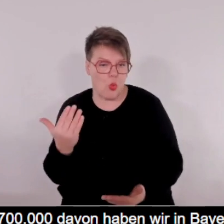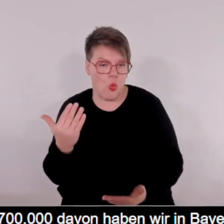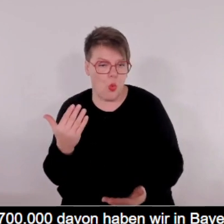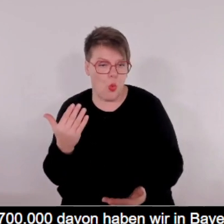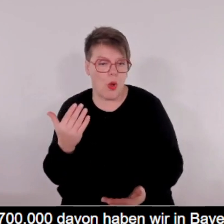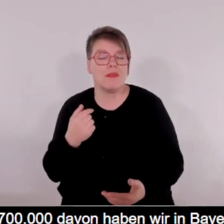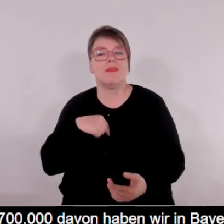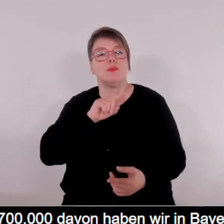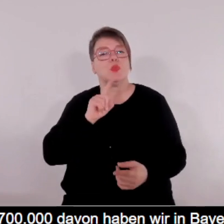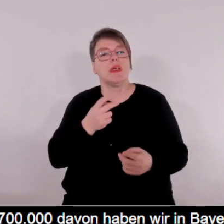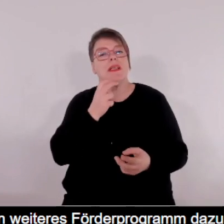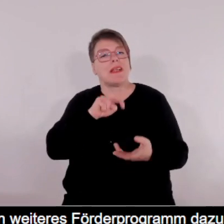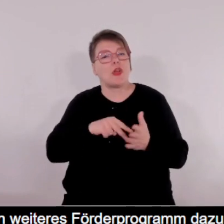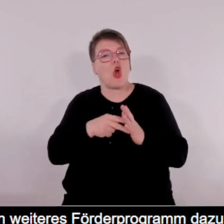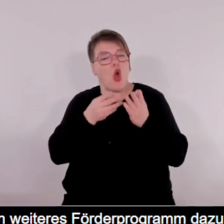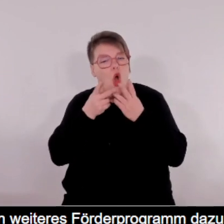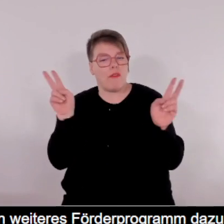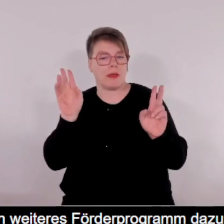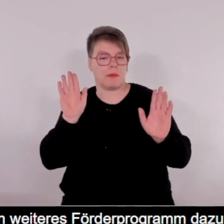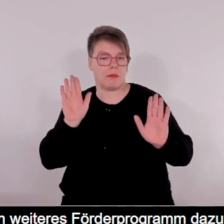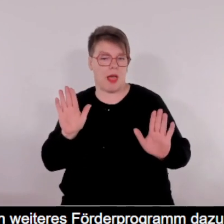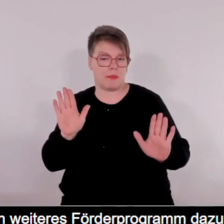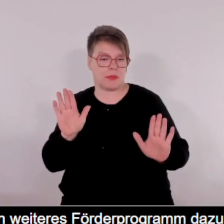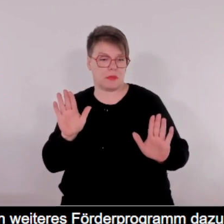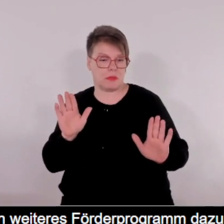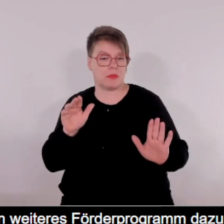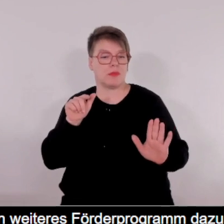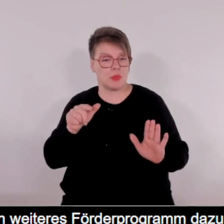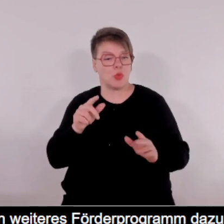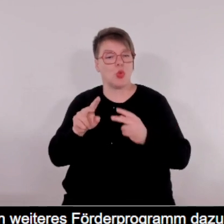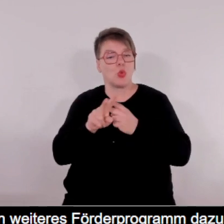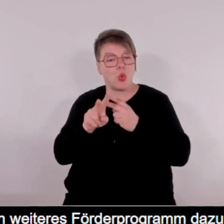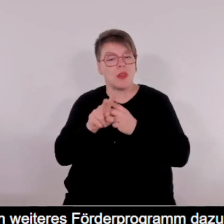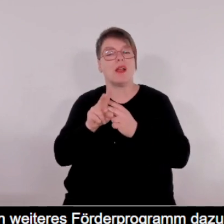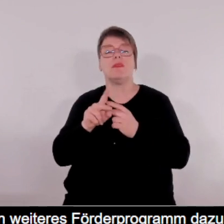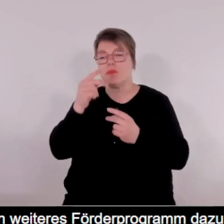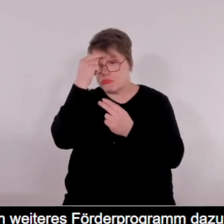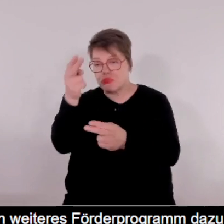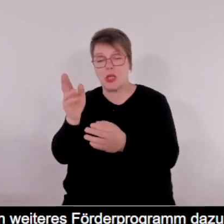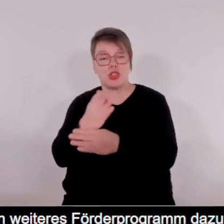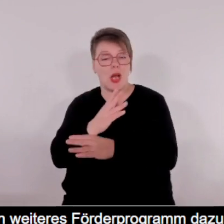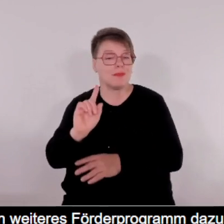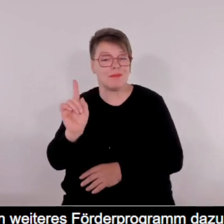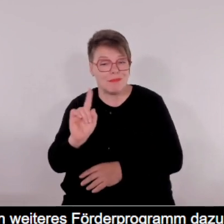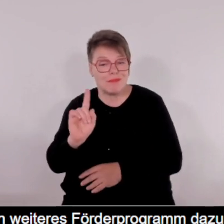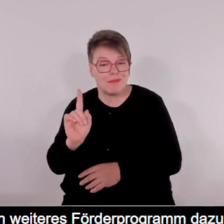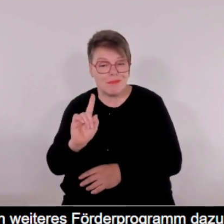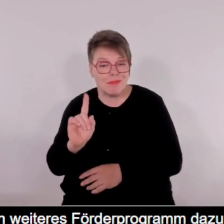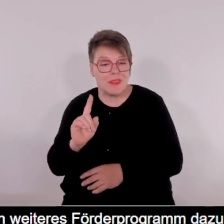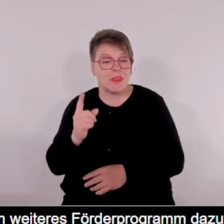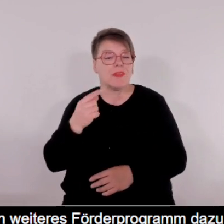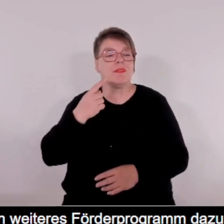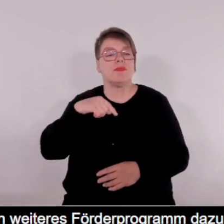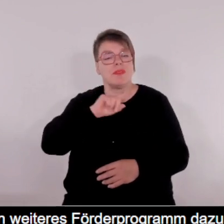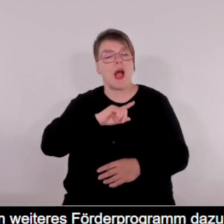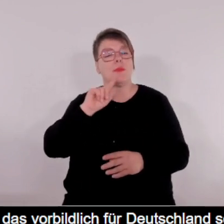Also wir liefern, während andere reden. Ich will auch noch auf das Thema der IPCEIs, also wichtige Projekte von gemeinsamen